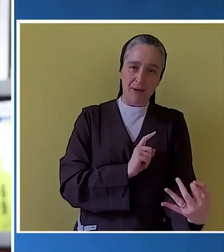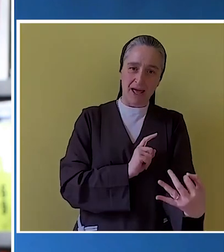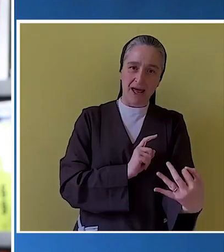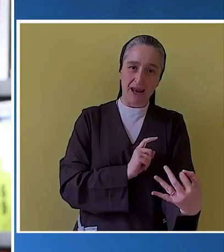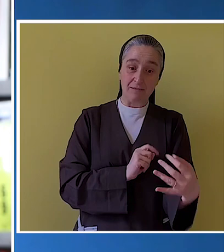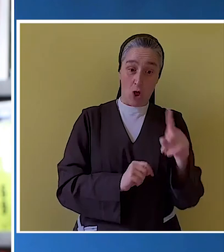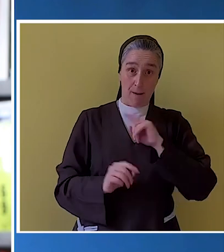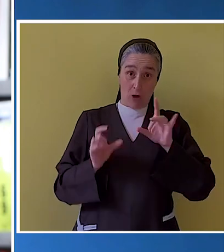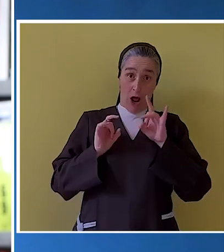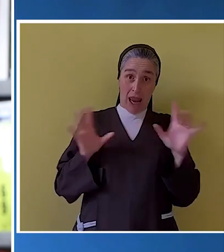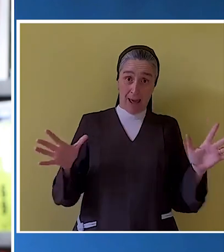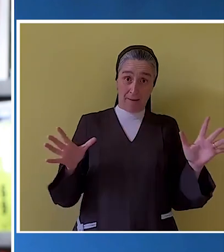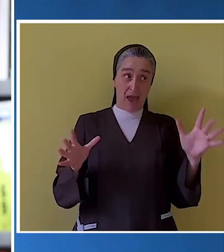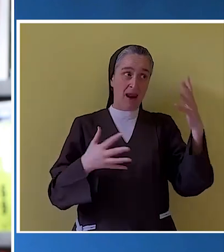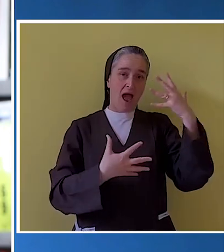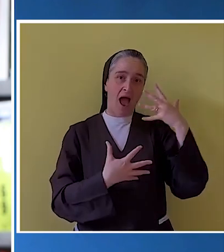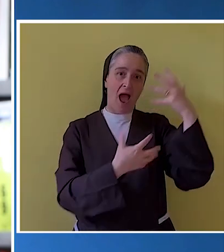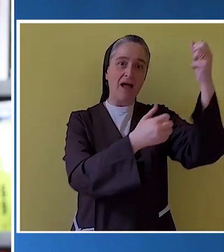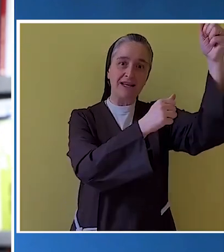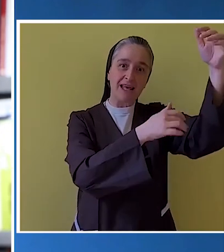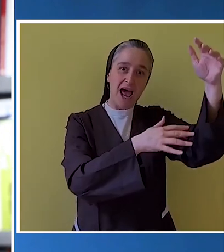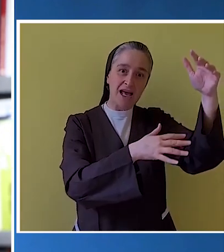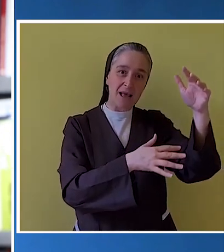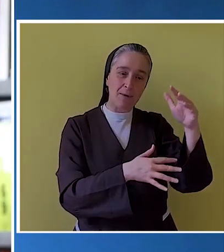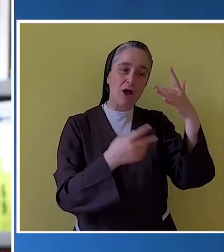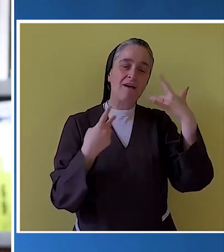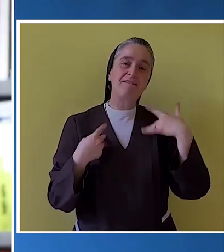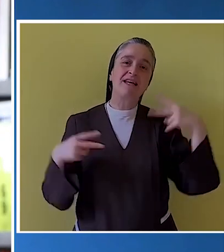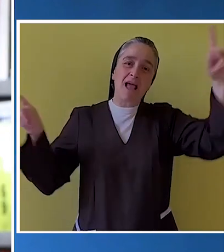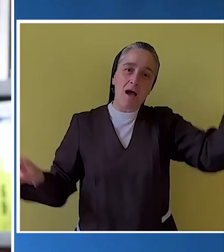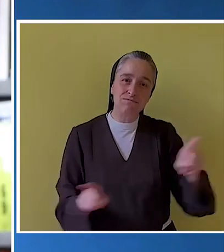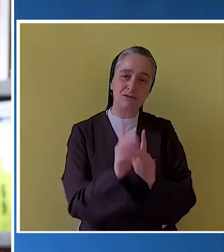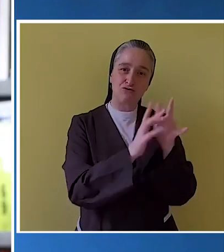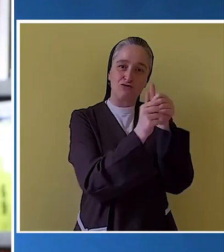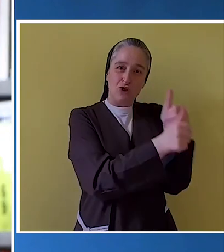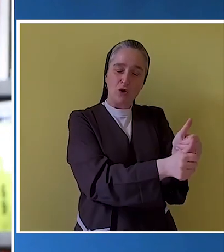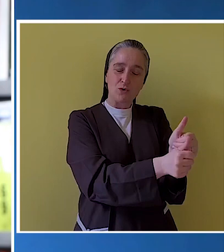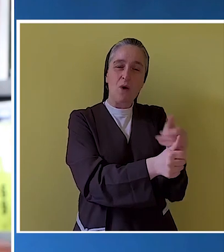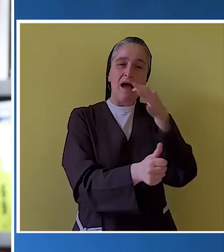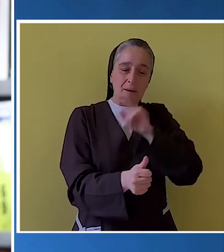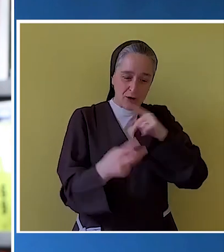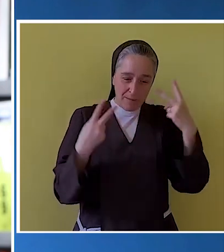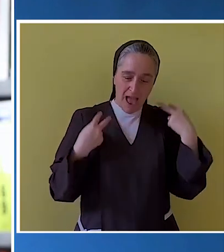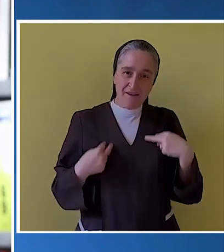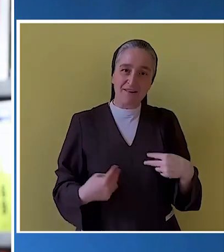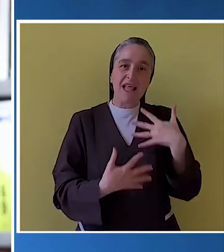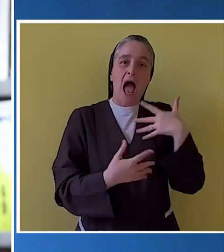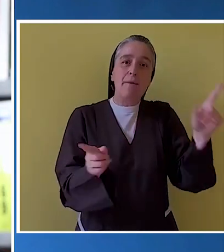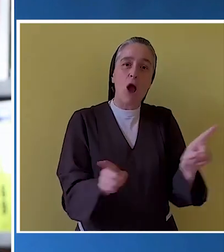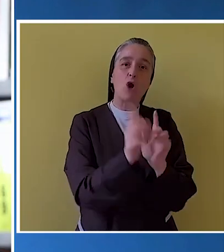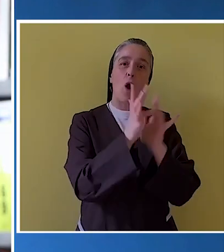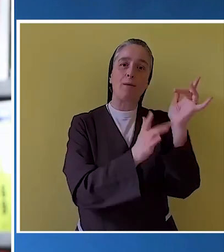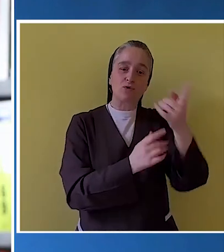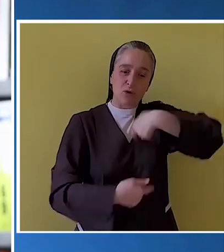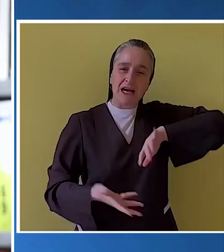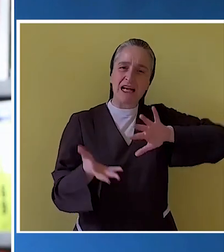si lascia attrarre dallo Spirito, riesci ad accordare la tua vita all'amore di Gesù e piano piano riesci a suonare come Lui, ad amare come Lui. Puoi essere la persona